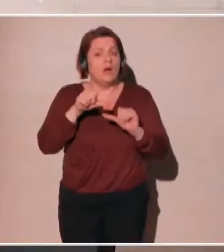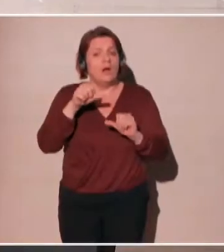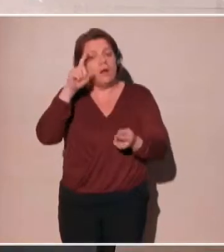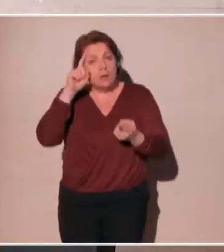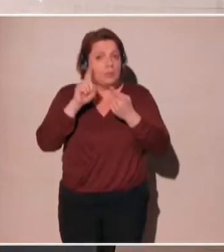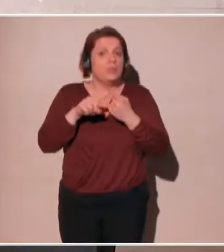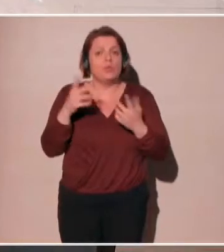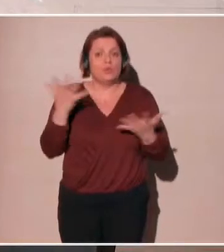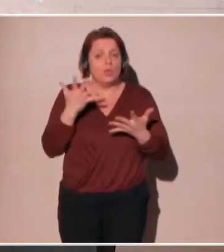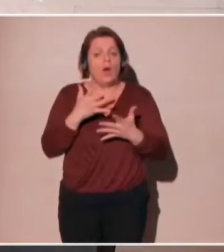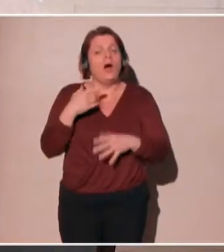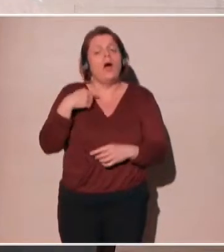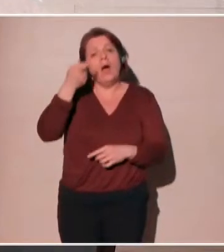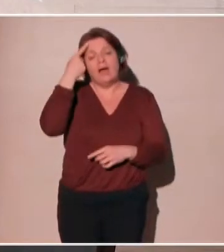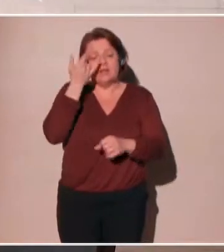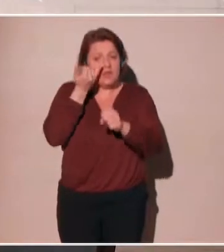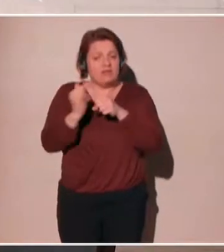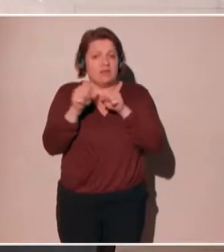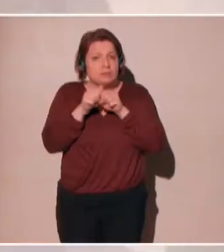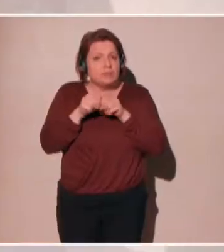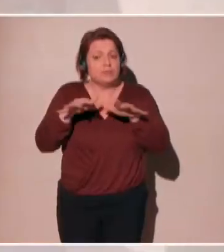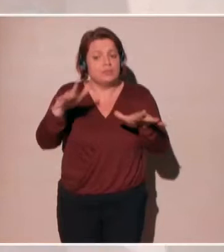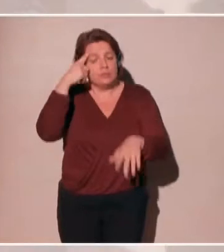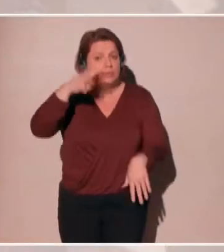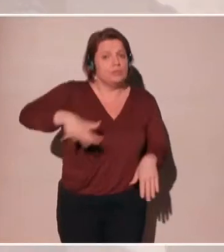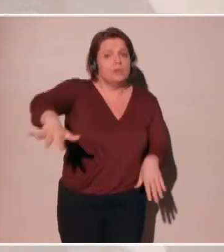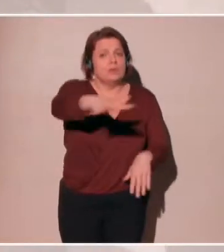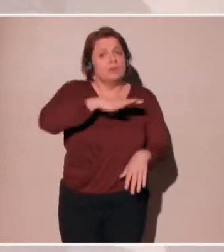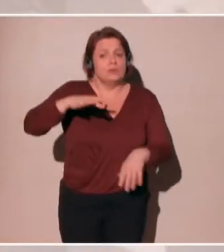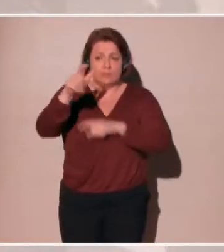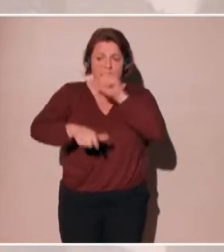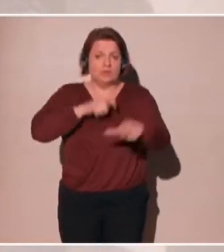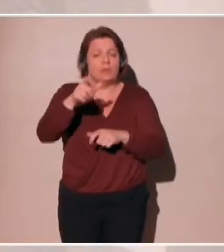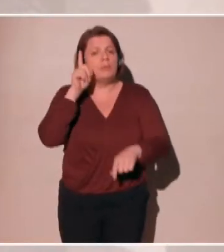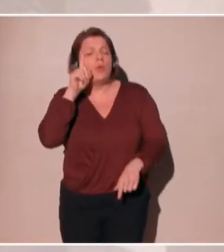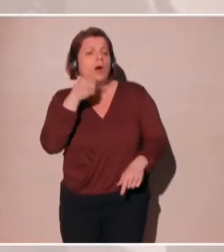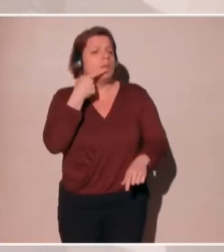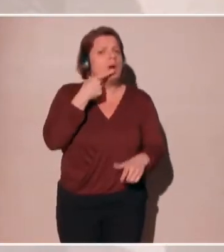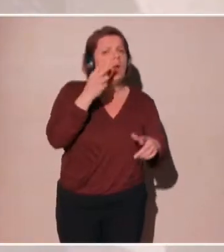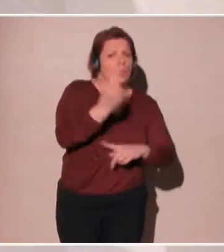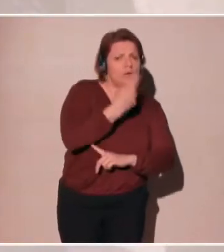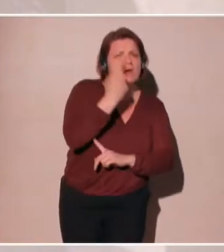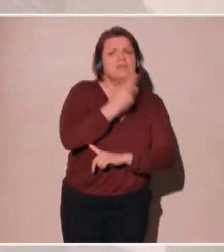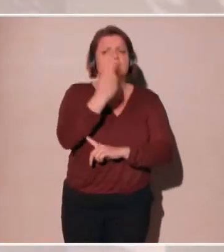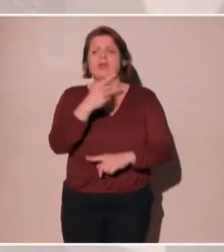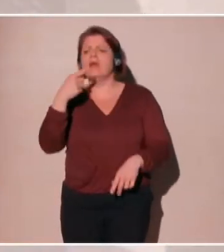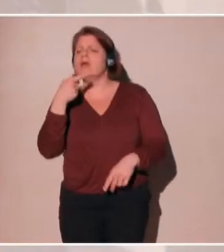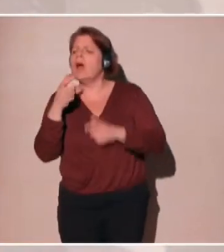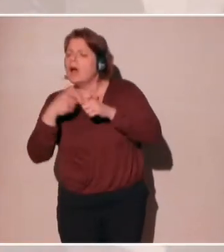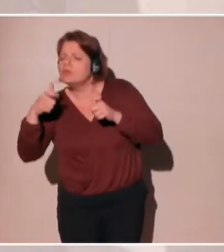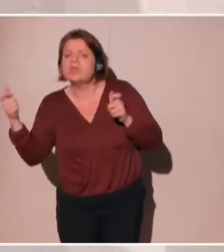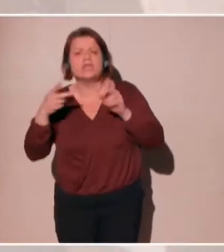pour déployer l'intelligence artificielle pour les gens. Parce qu'on parle beaucoup des universités, de l'industrie,